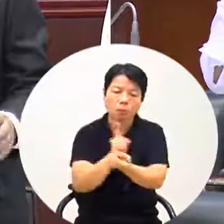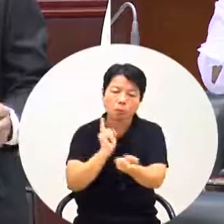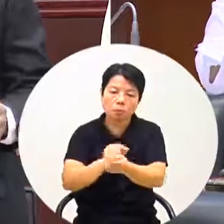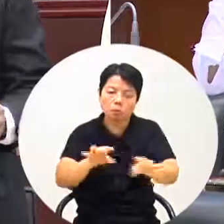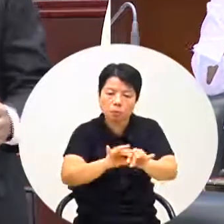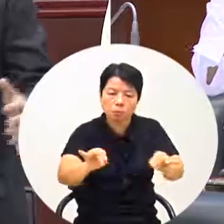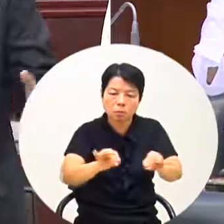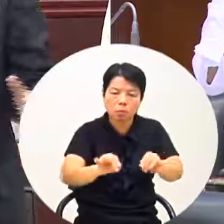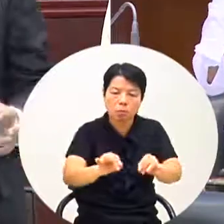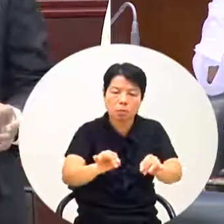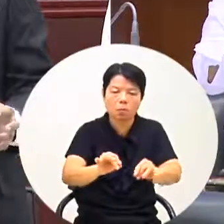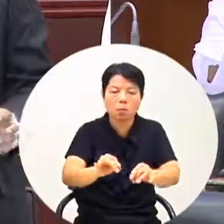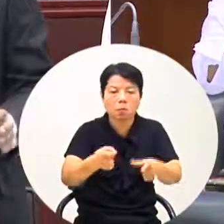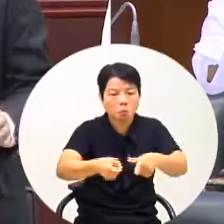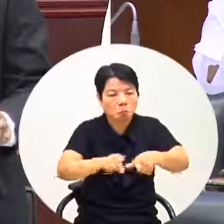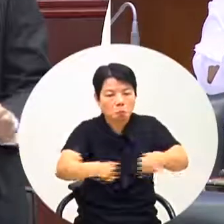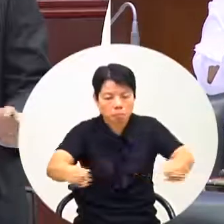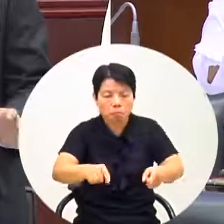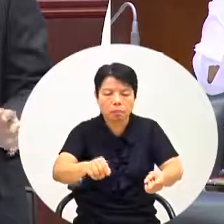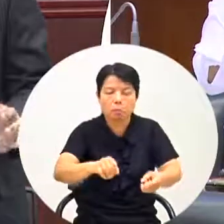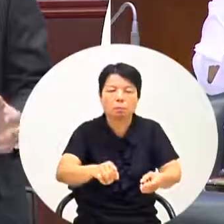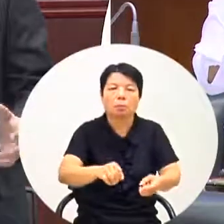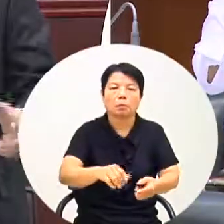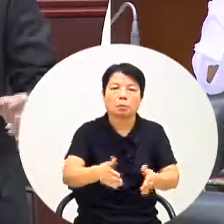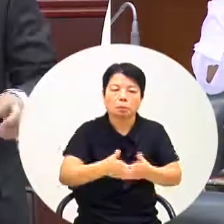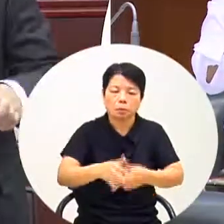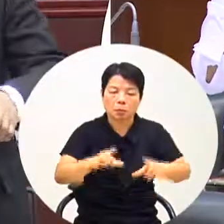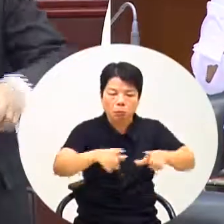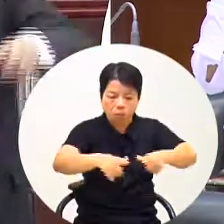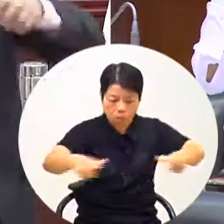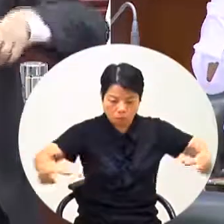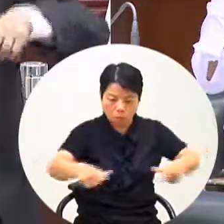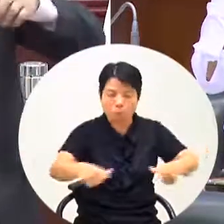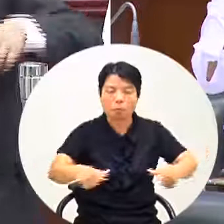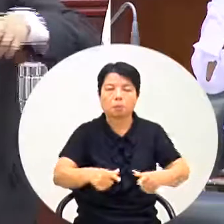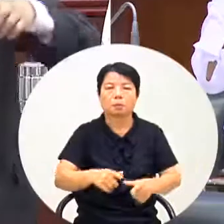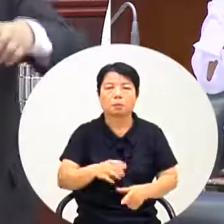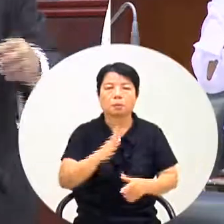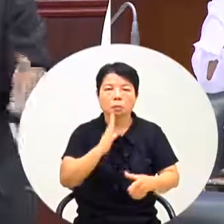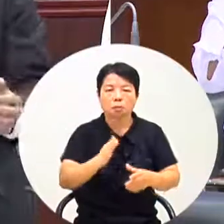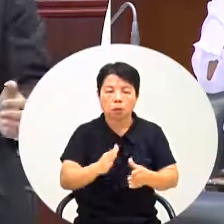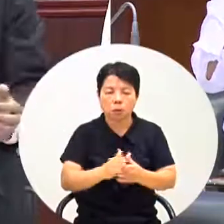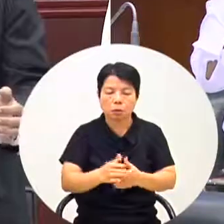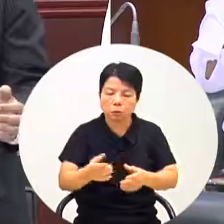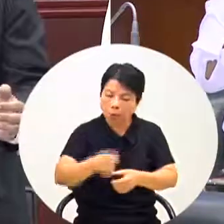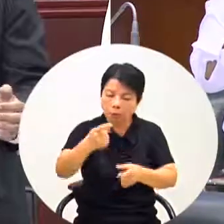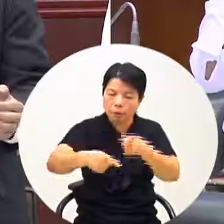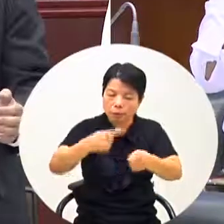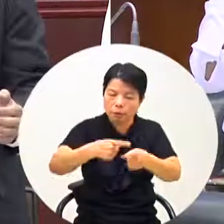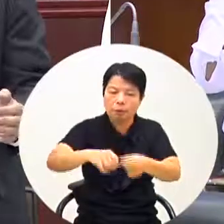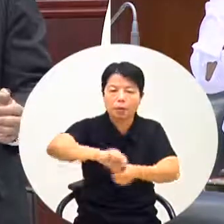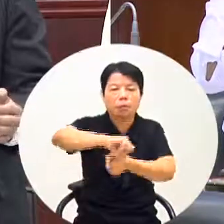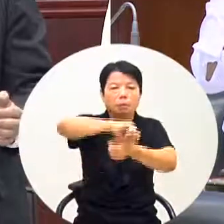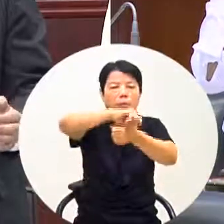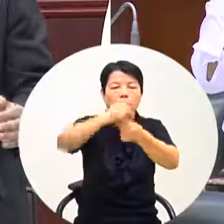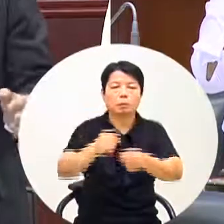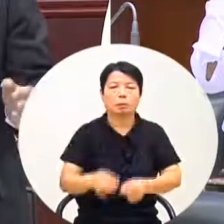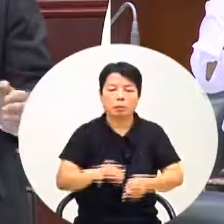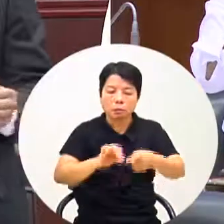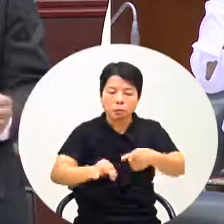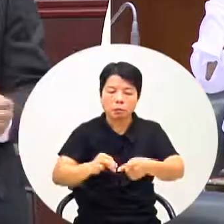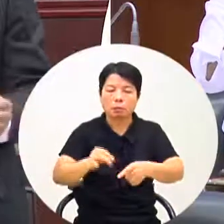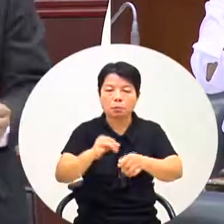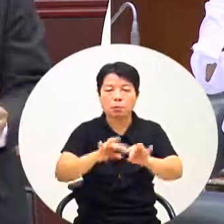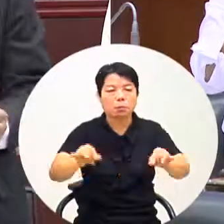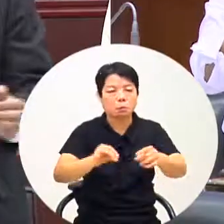来讲，哈，如果大基地它的建蔽率是它的容积是往上加，它建蔽率不会不够。